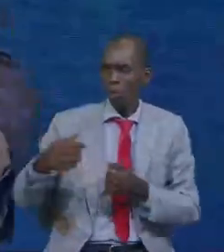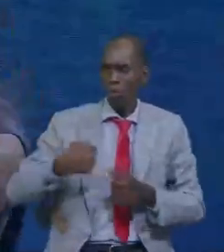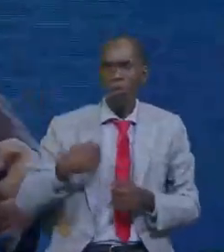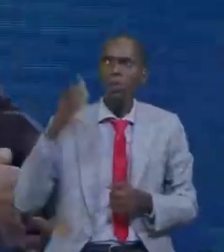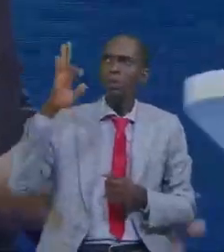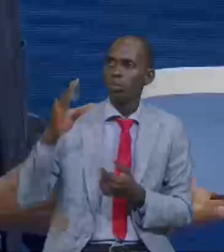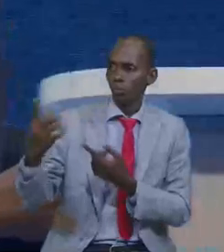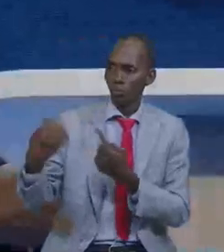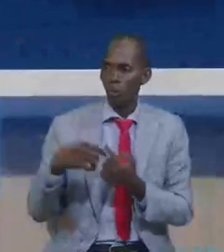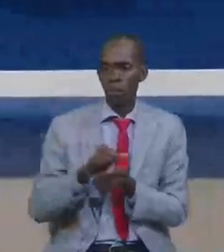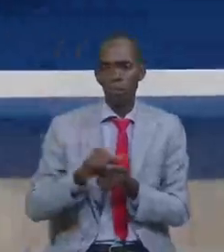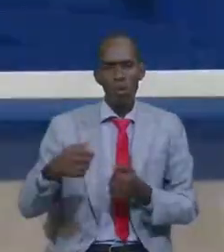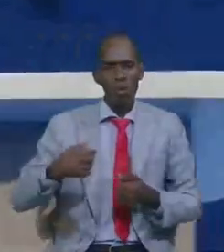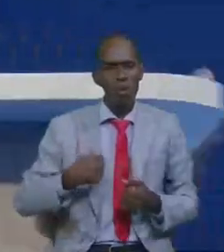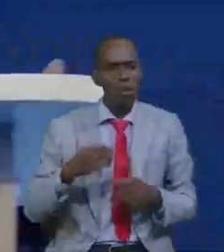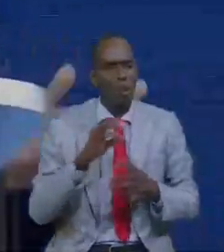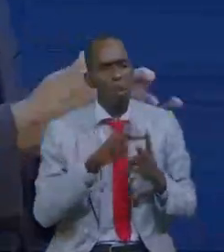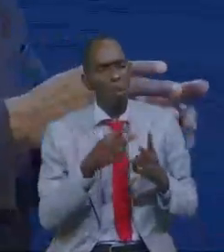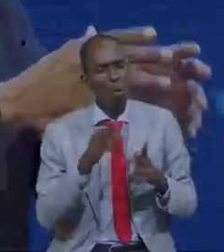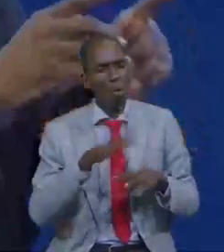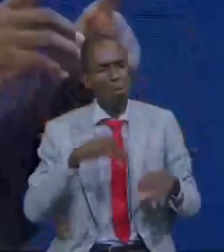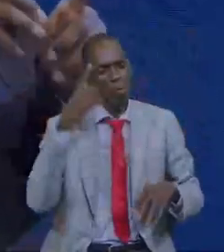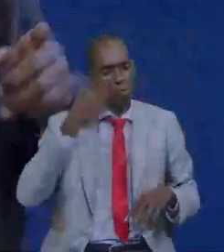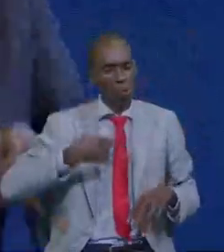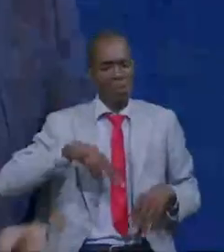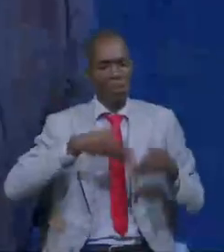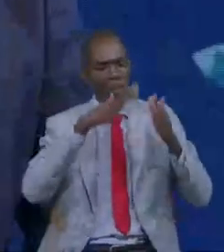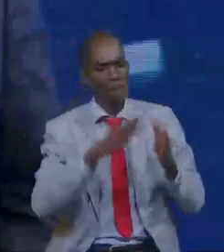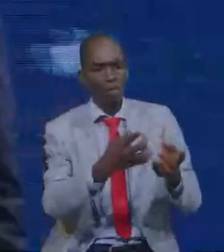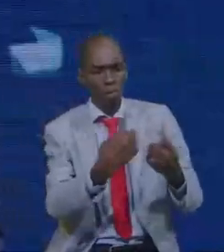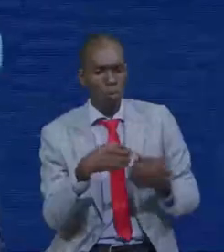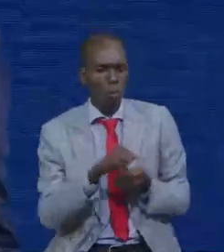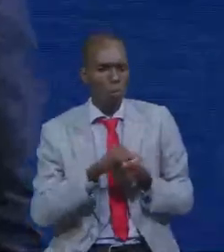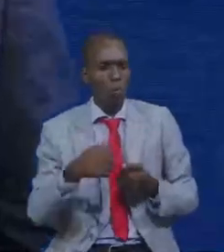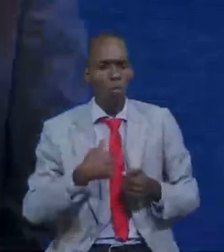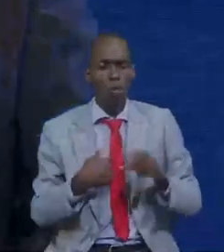appelé un leader religieux, lave-moi. Il a dit Dieu, c'est toi le seul.